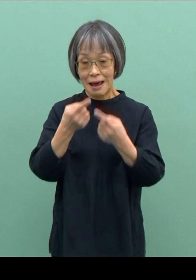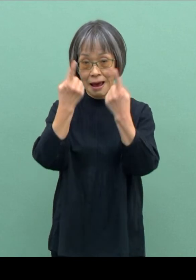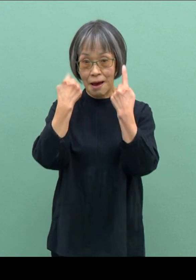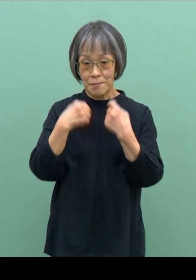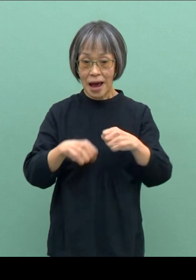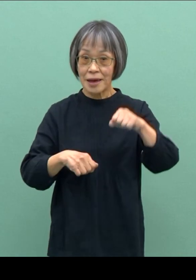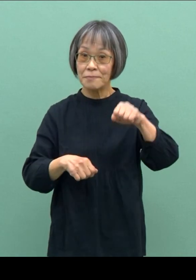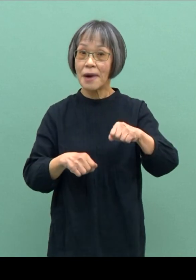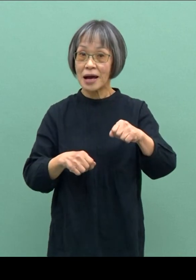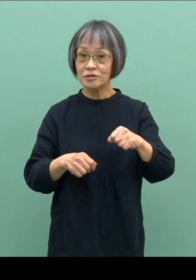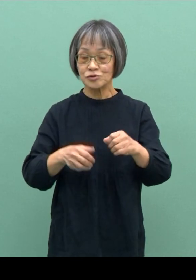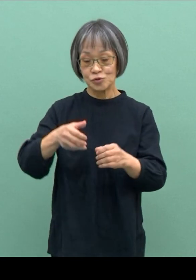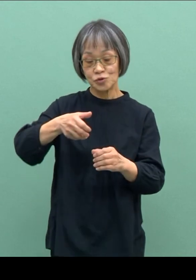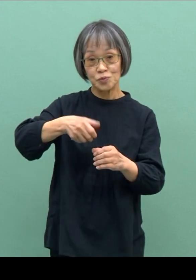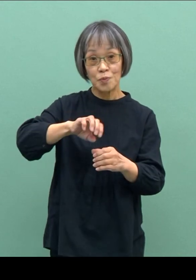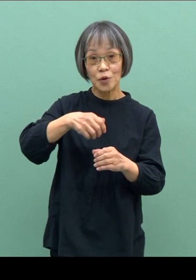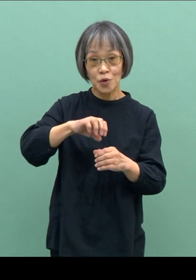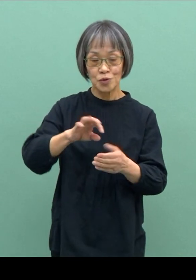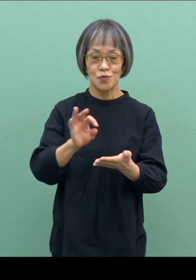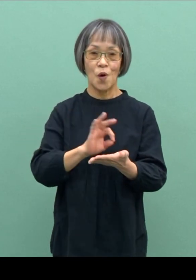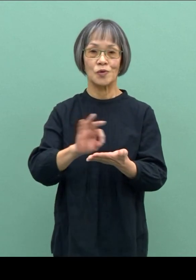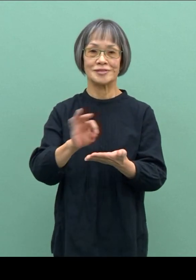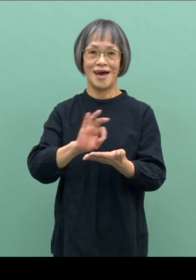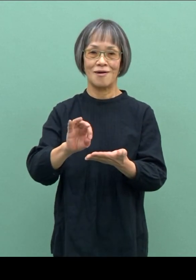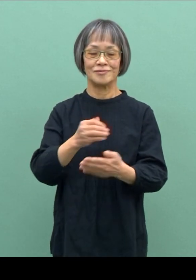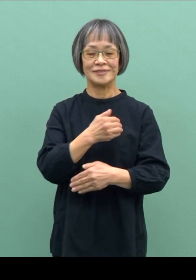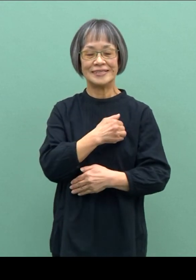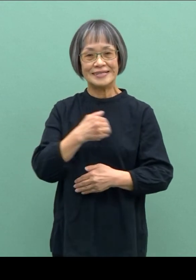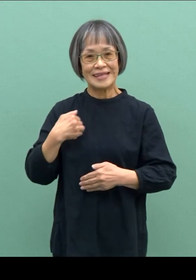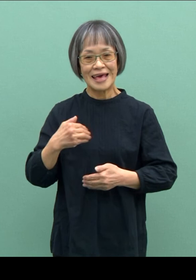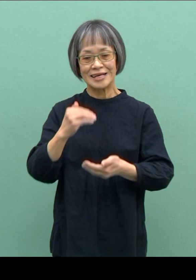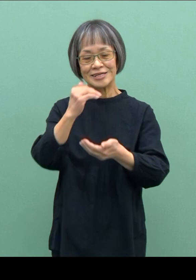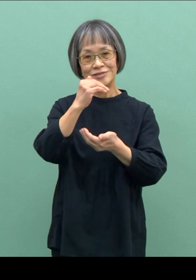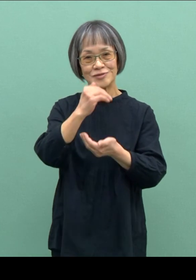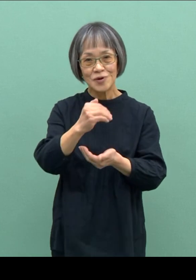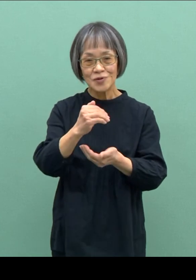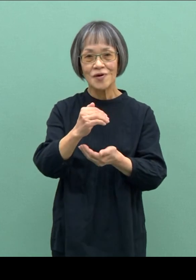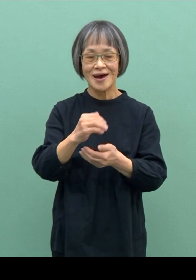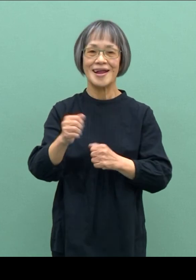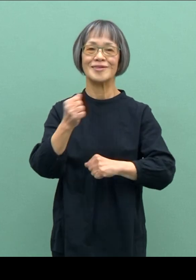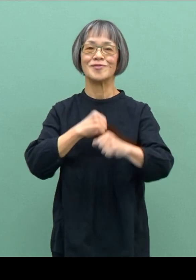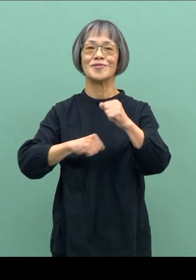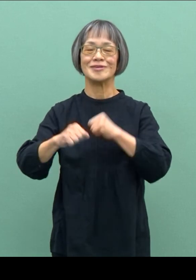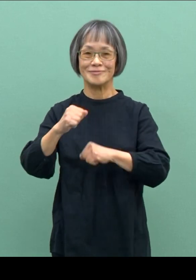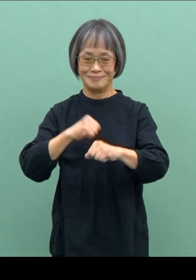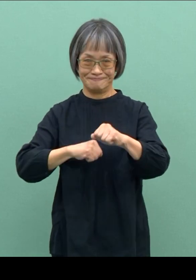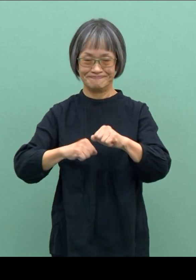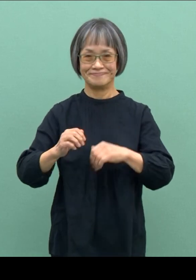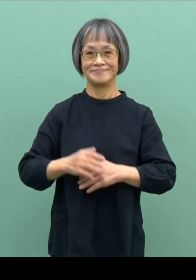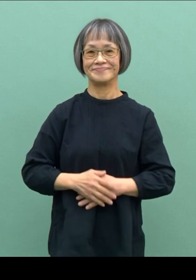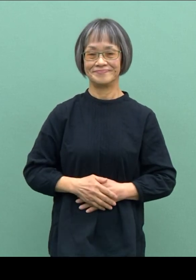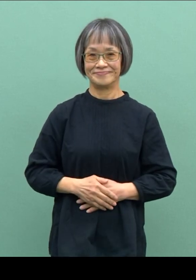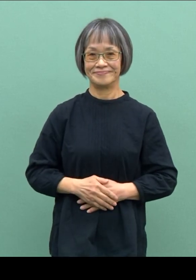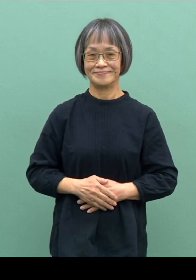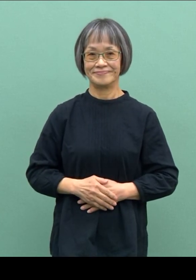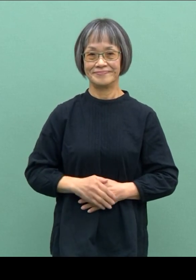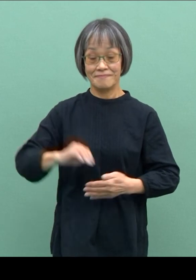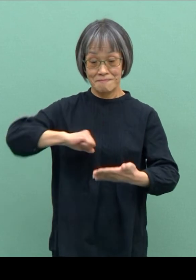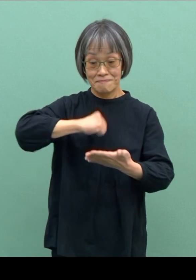をする、マイバッグやマイボトルを利用するなど、日常生活の中でできることから取り組んでいきましょ